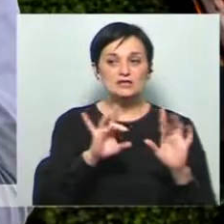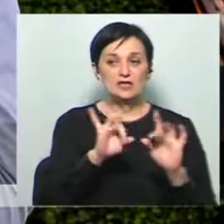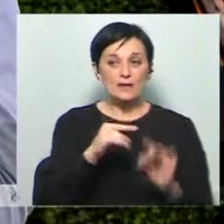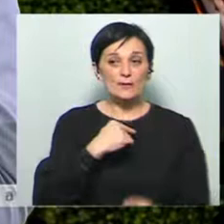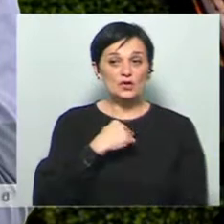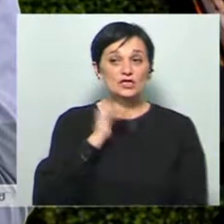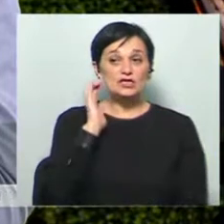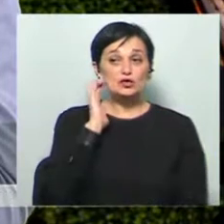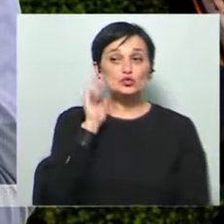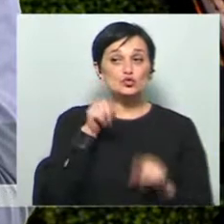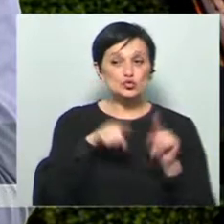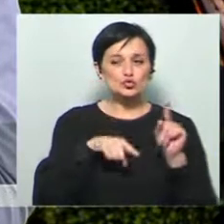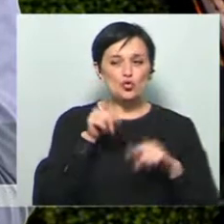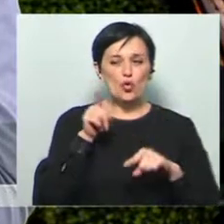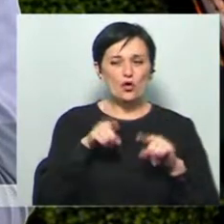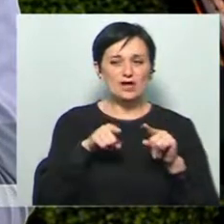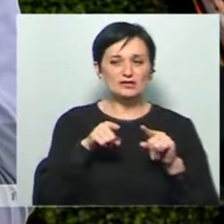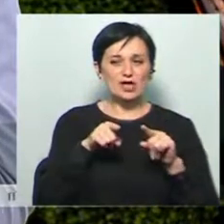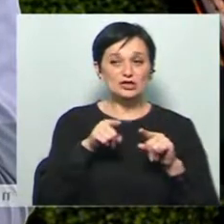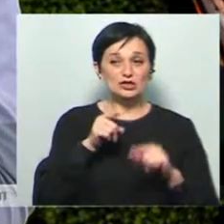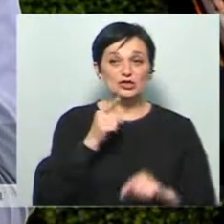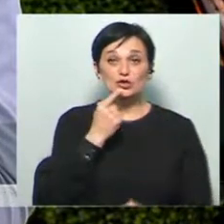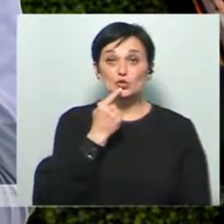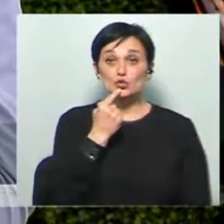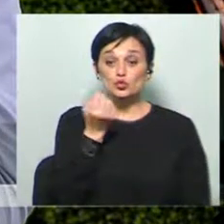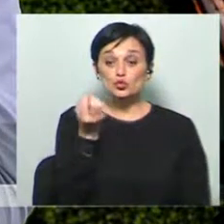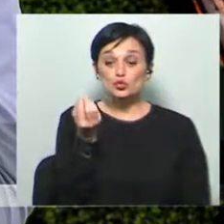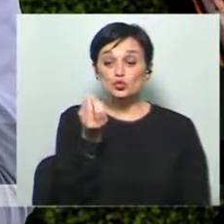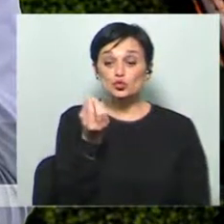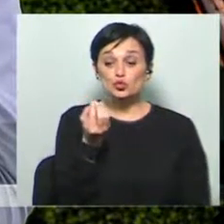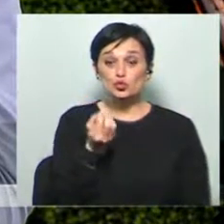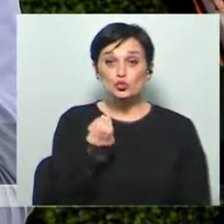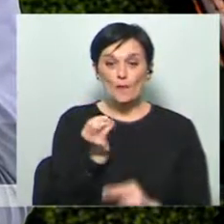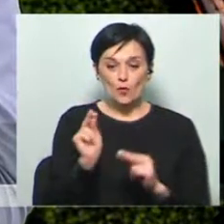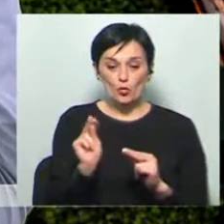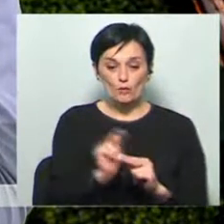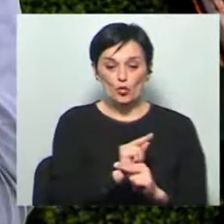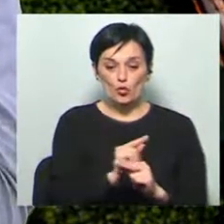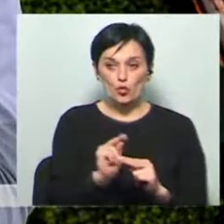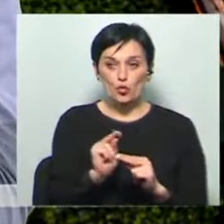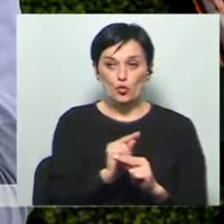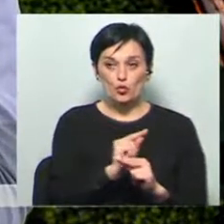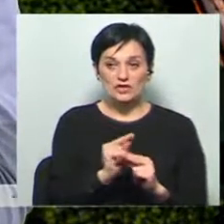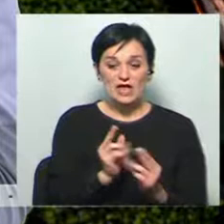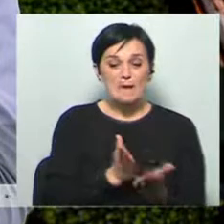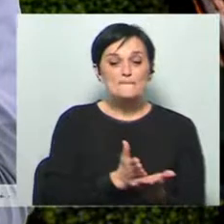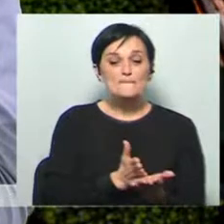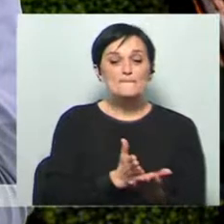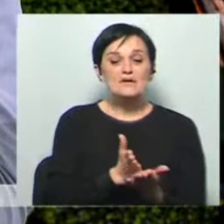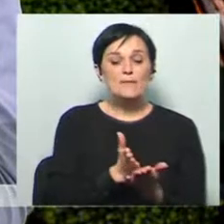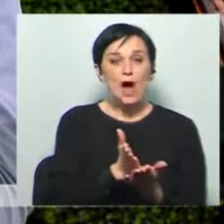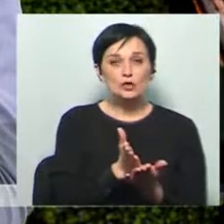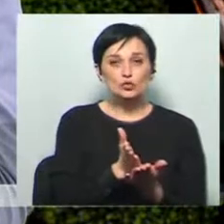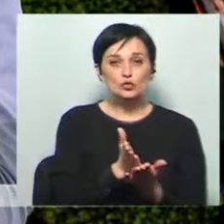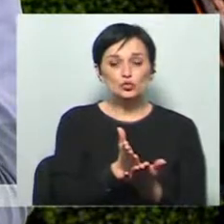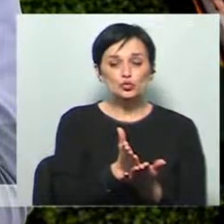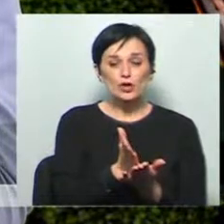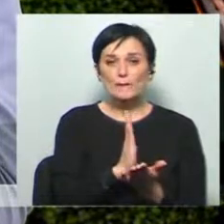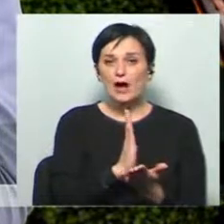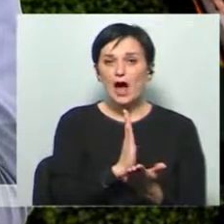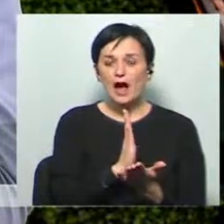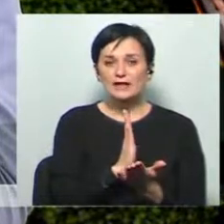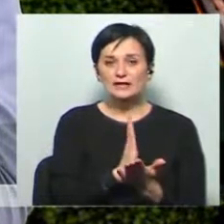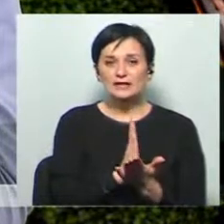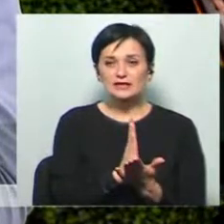გისმენდით. ან ზოგადად თრომბოზების კურნალობის, თქვათ, მიმართულება ძირითადად ახლა არის,